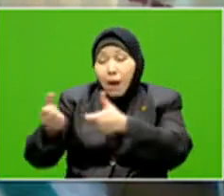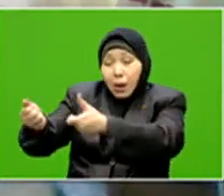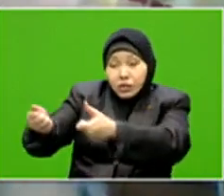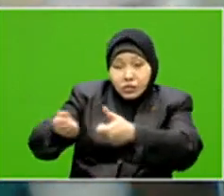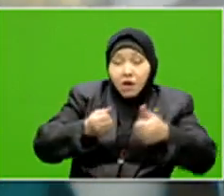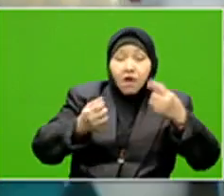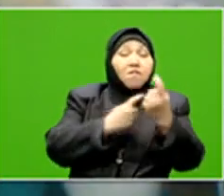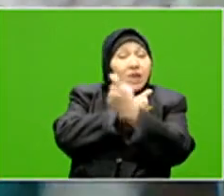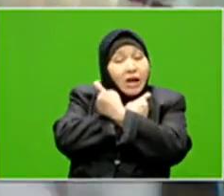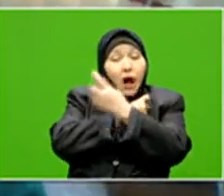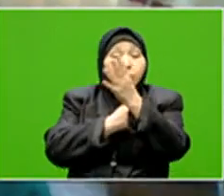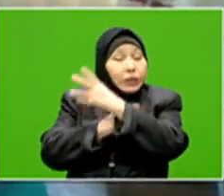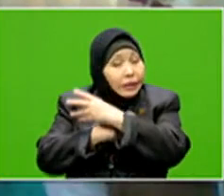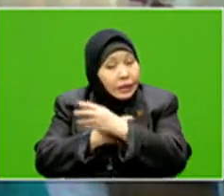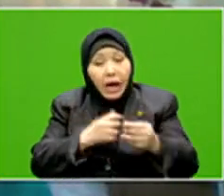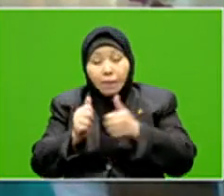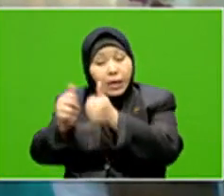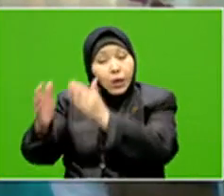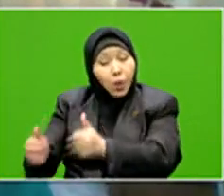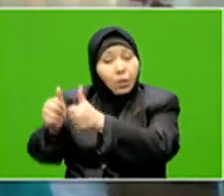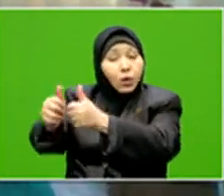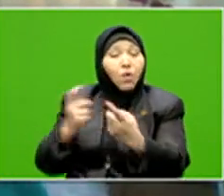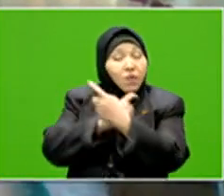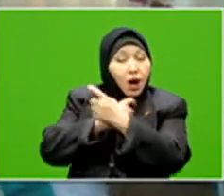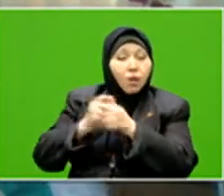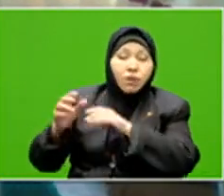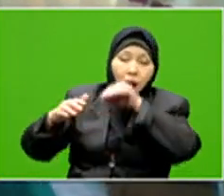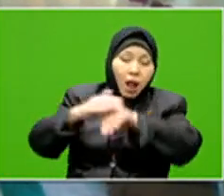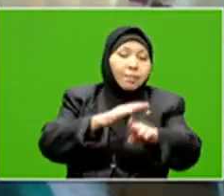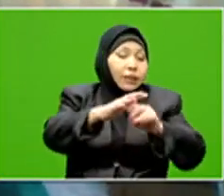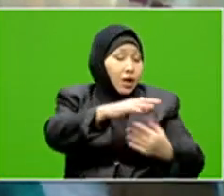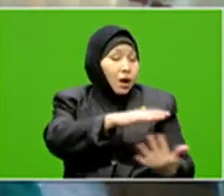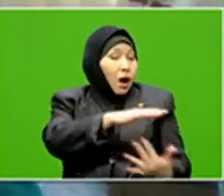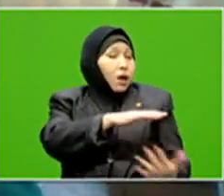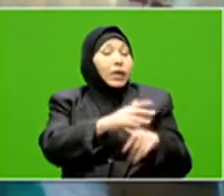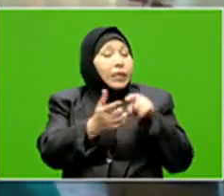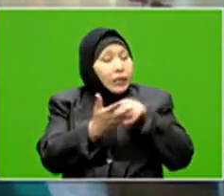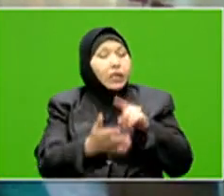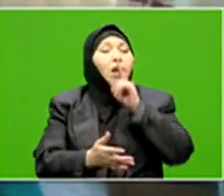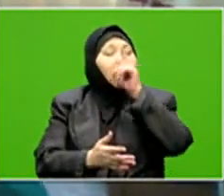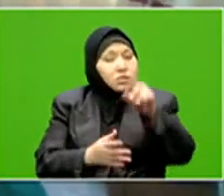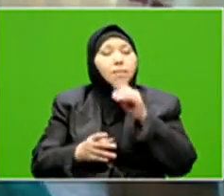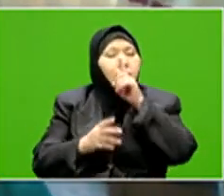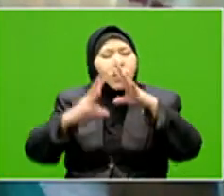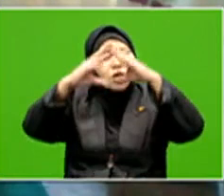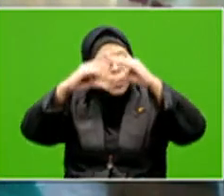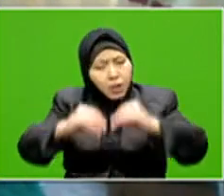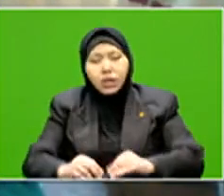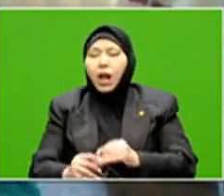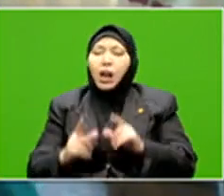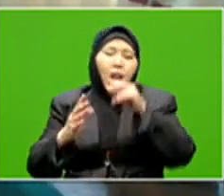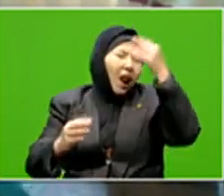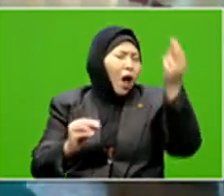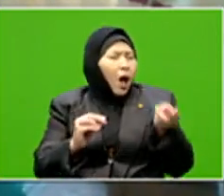dan juga pengikut-pengikutnya ke dalam neraka Allah Subhanahu Wa Taala, di mana inilah sebenarnya kemusnahan yang lebih